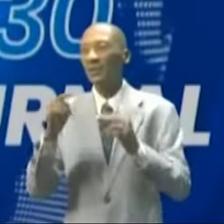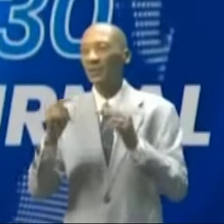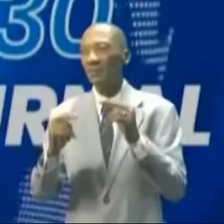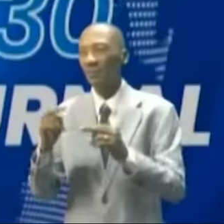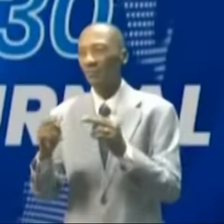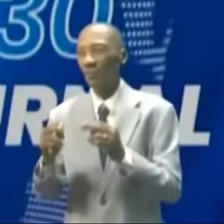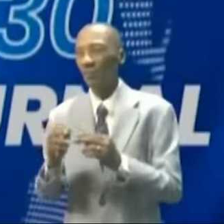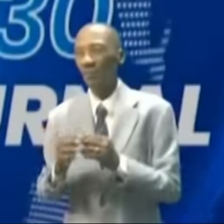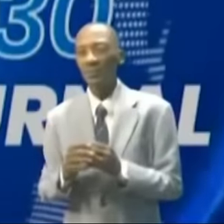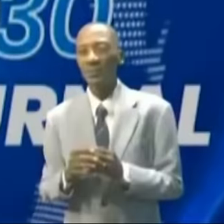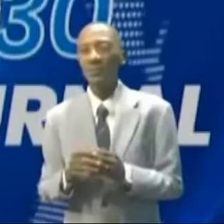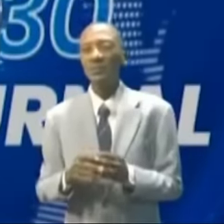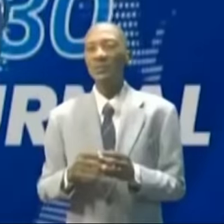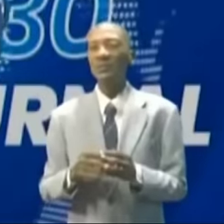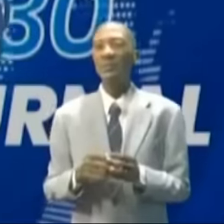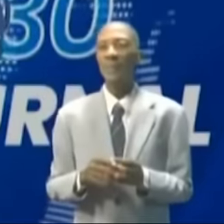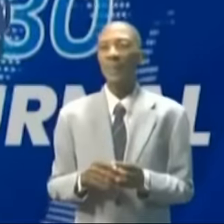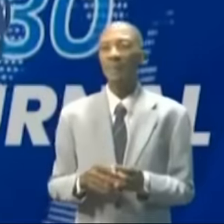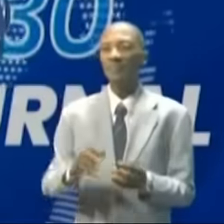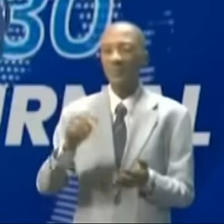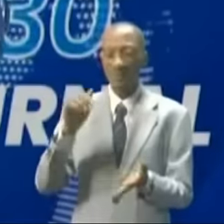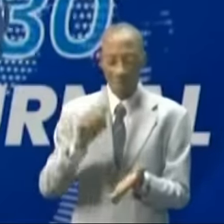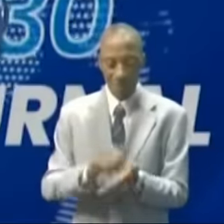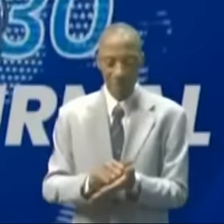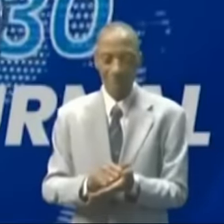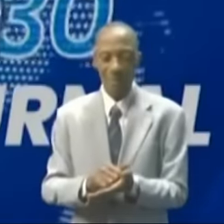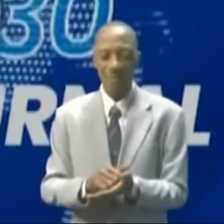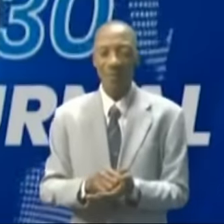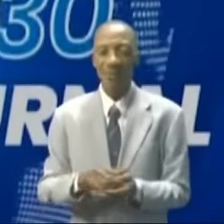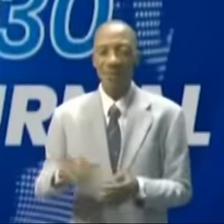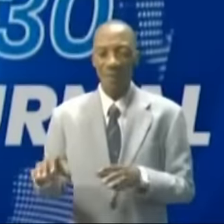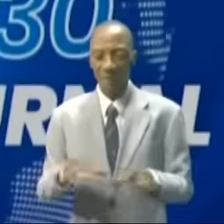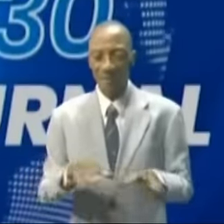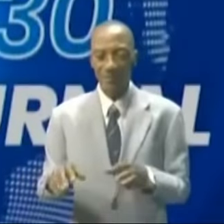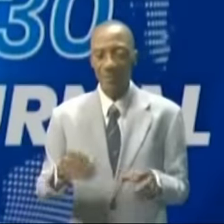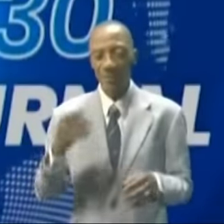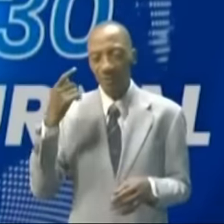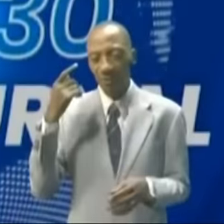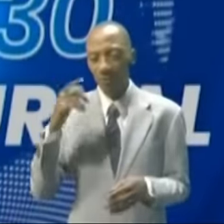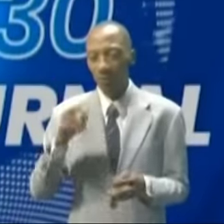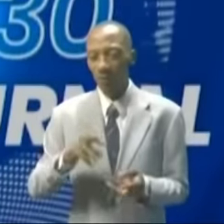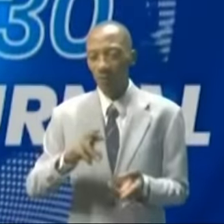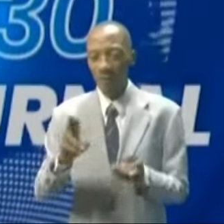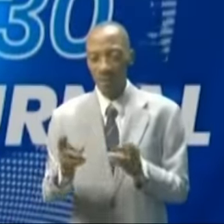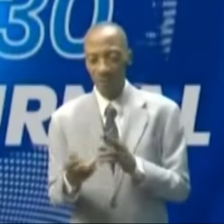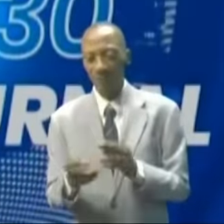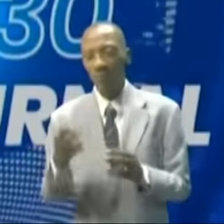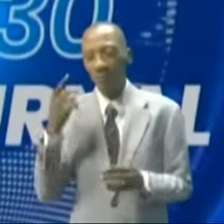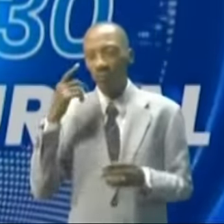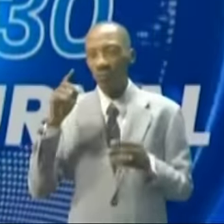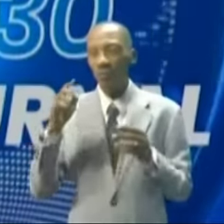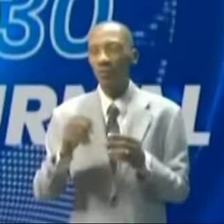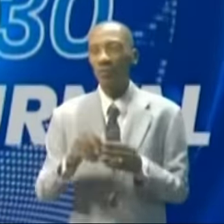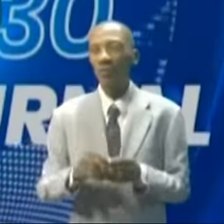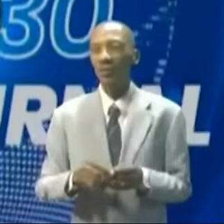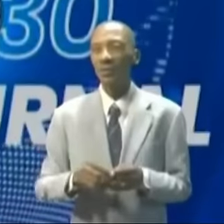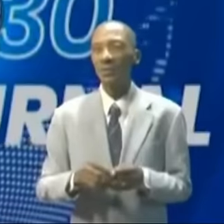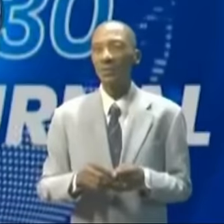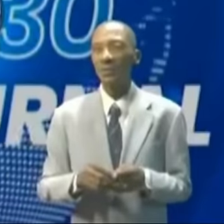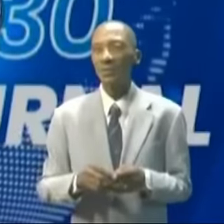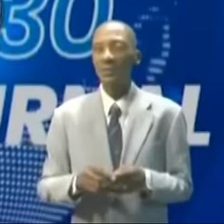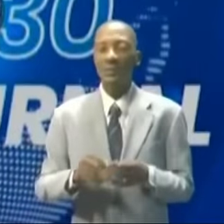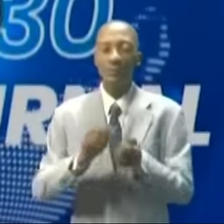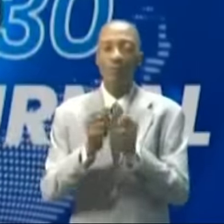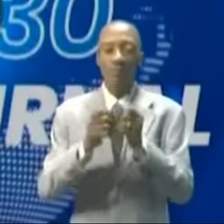l'atelier sur les mentorats des femmes dans la réforme du secteur de la sécurité. Les travaux se tiennent